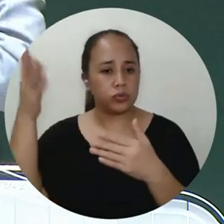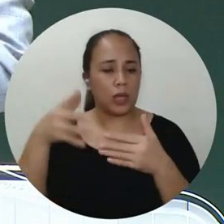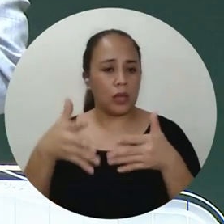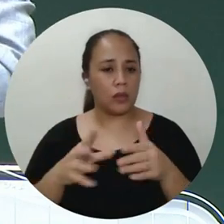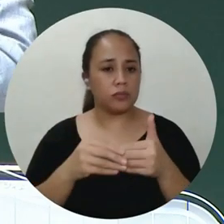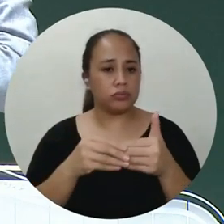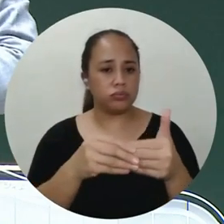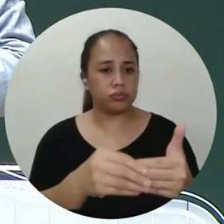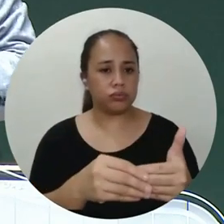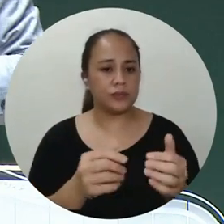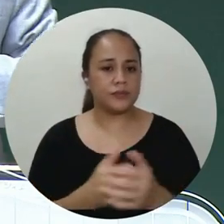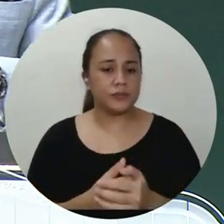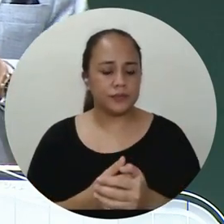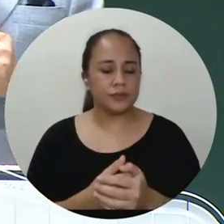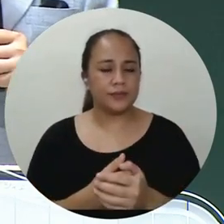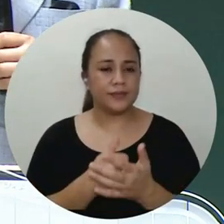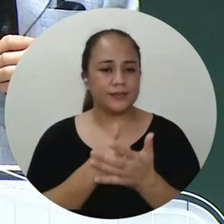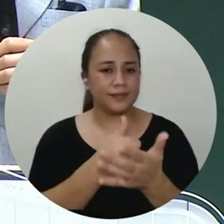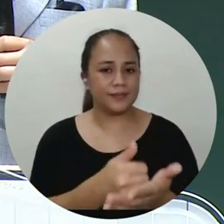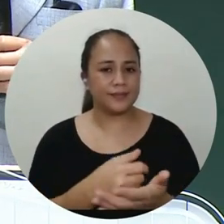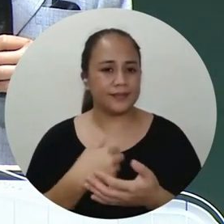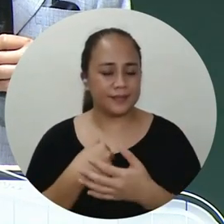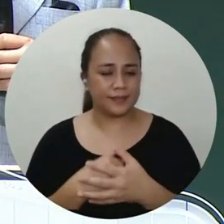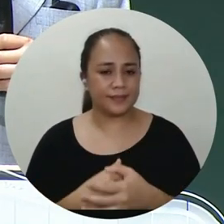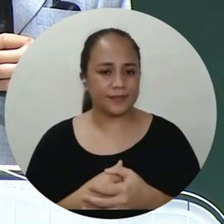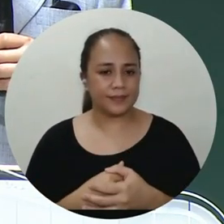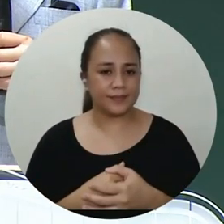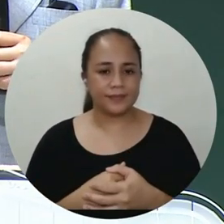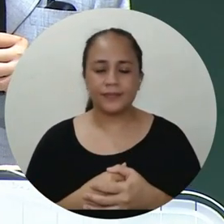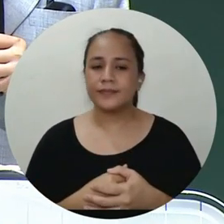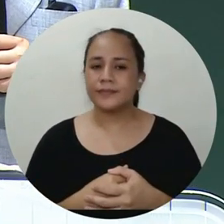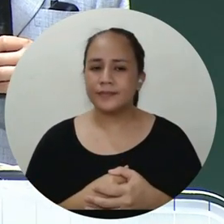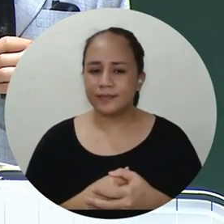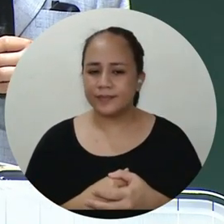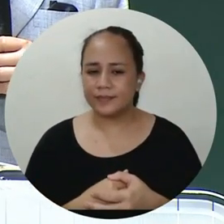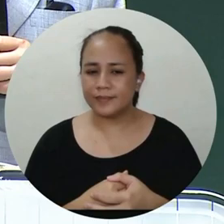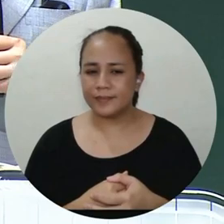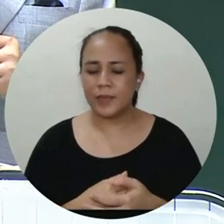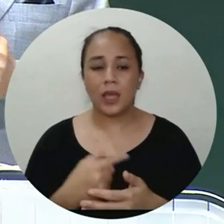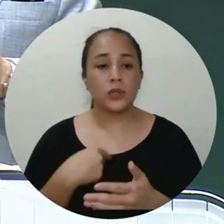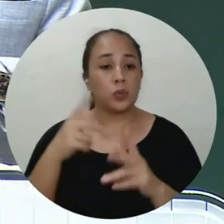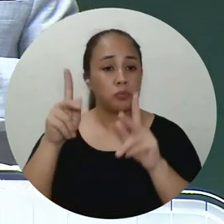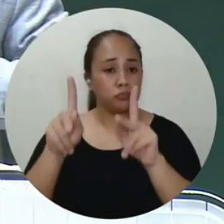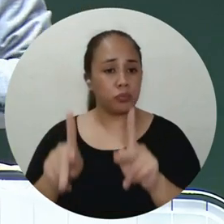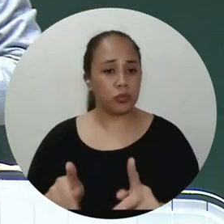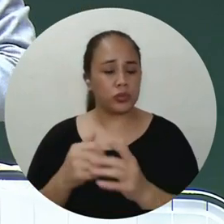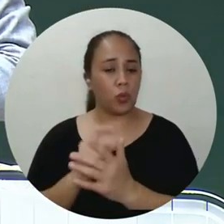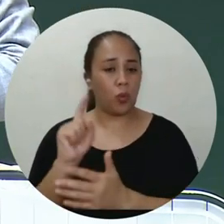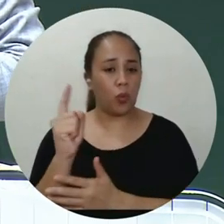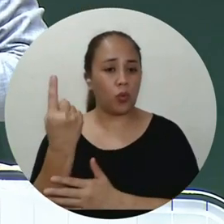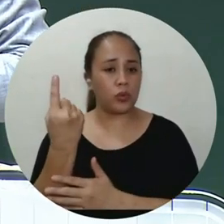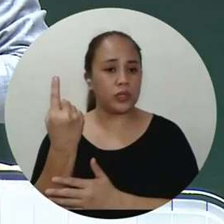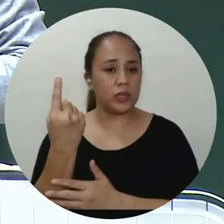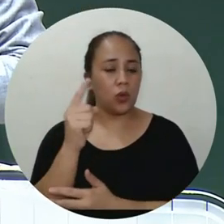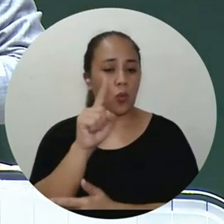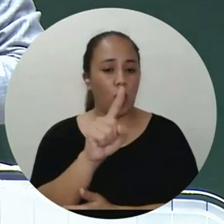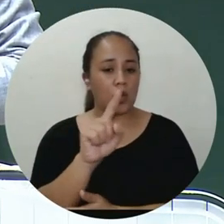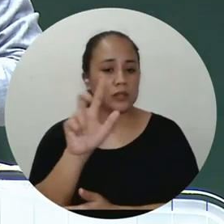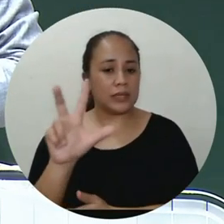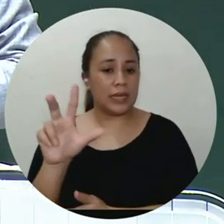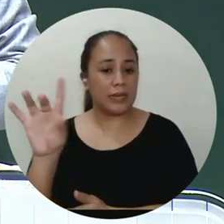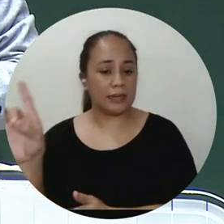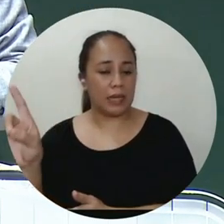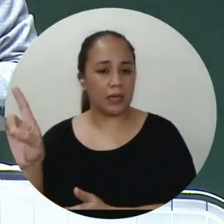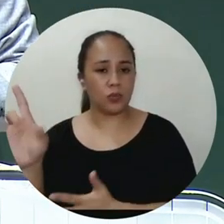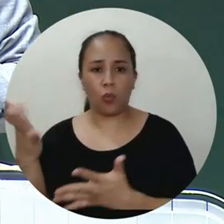me. 오직 138이 오직 된 사람은요 재앙이 없어요. And to the person who is only 1, 3, and 8, they have no disasters. 사단이